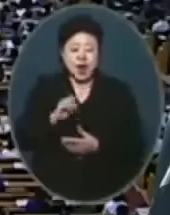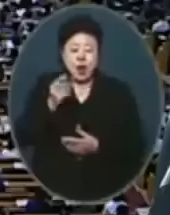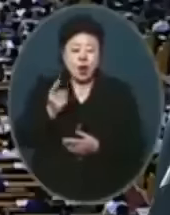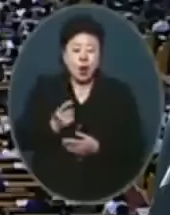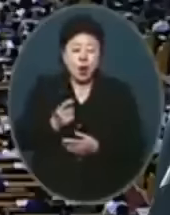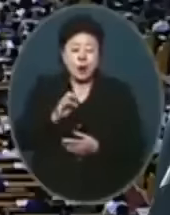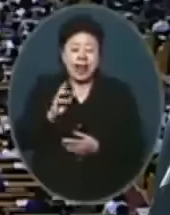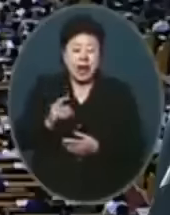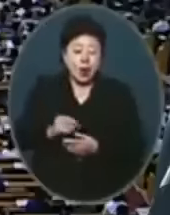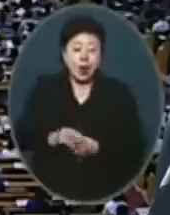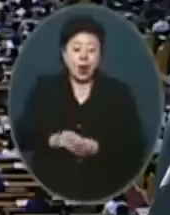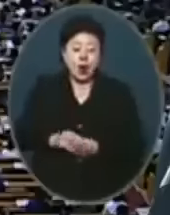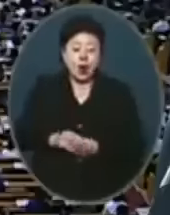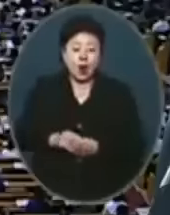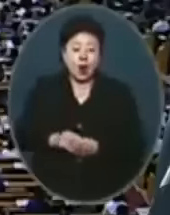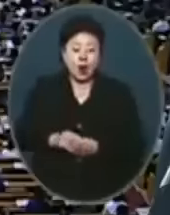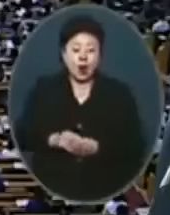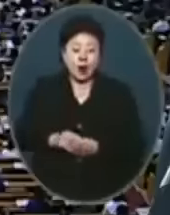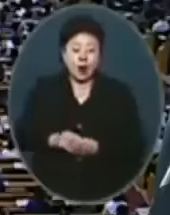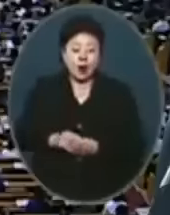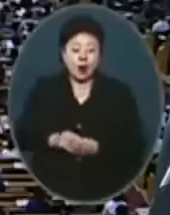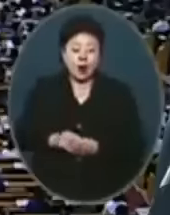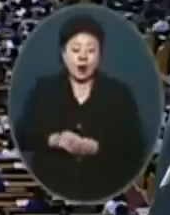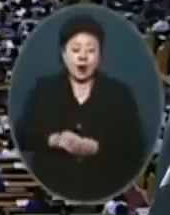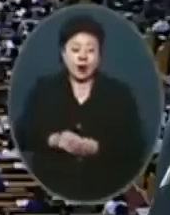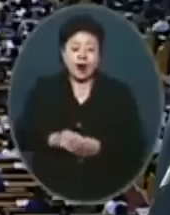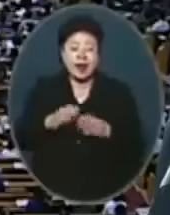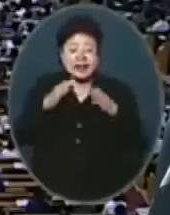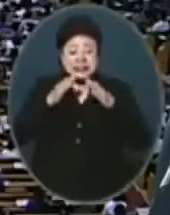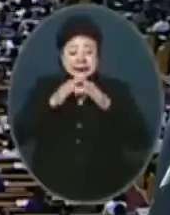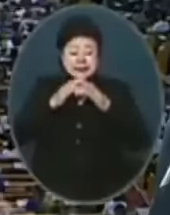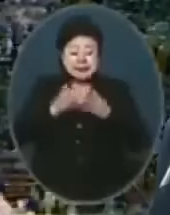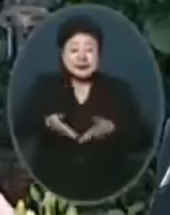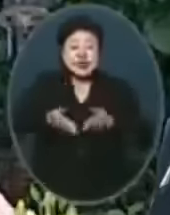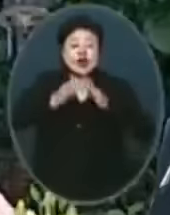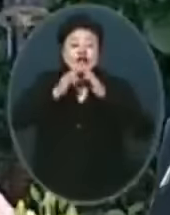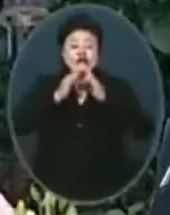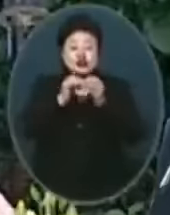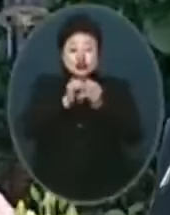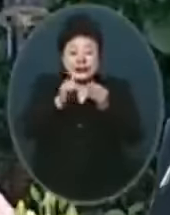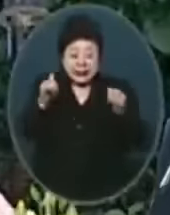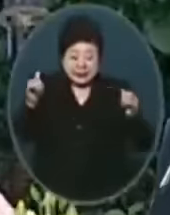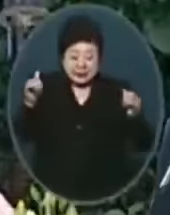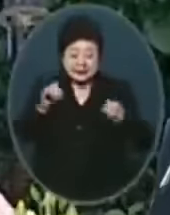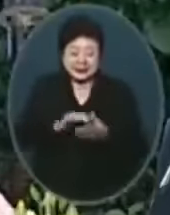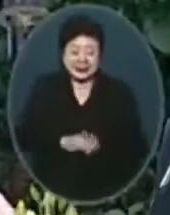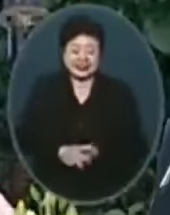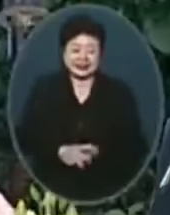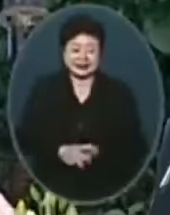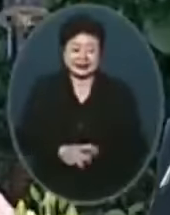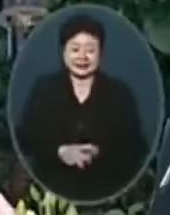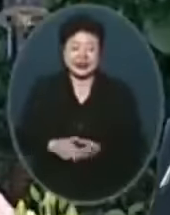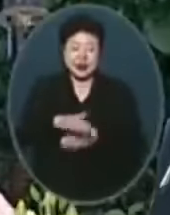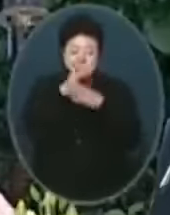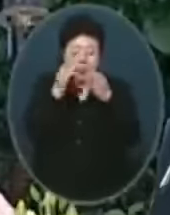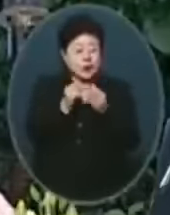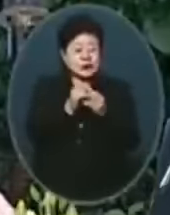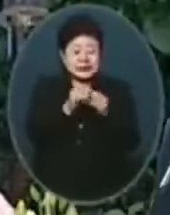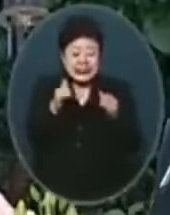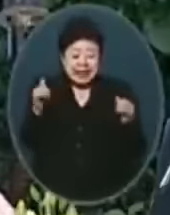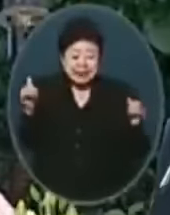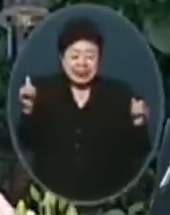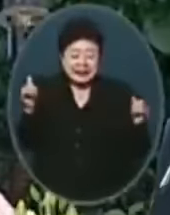롱펠로는 인간을 집을 짓는 건축가에 비유했습니다. 모든 사람이